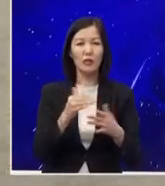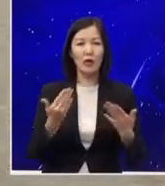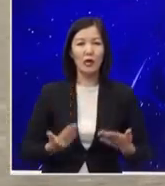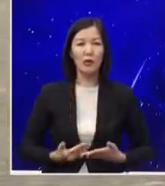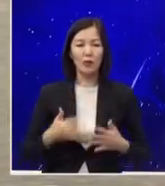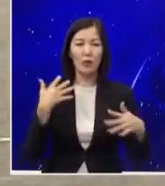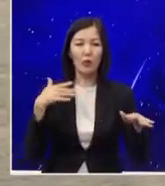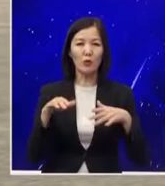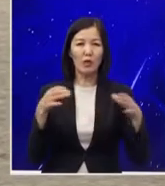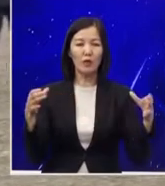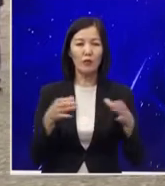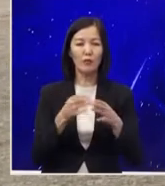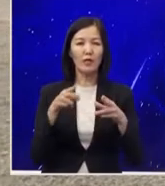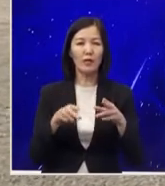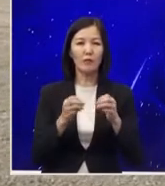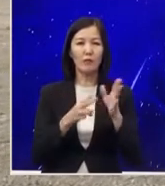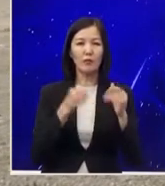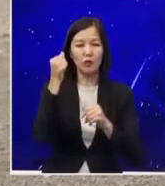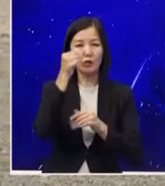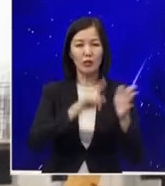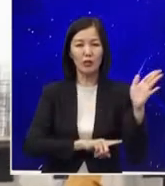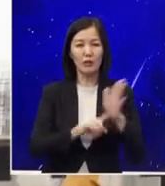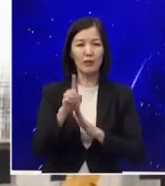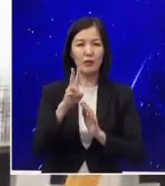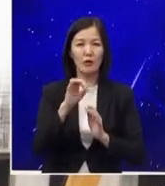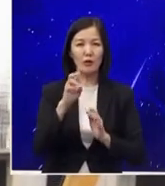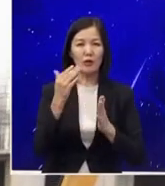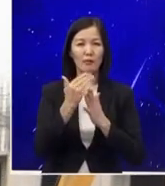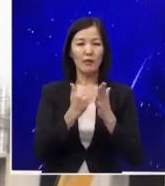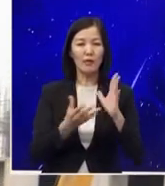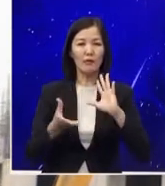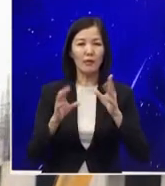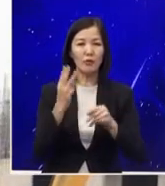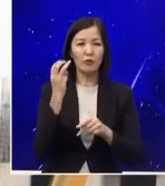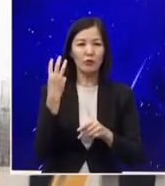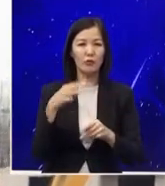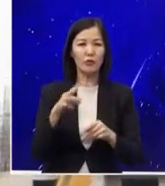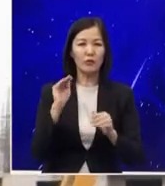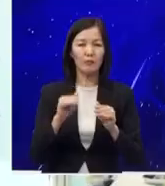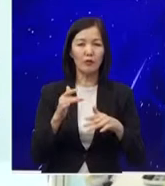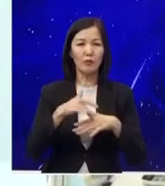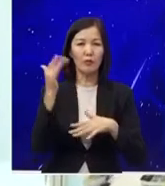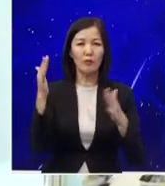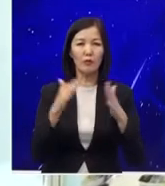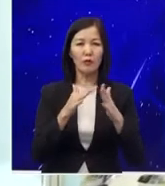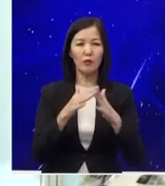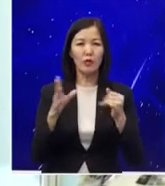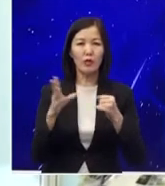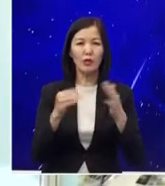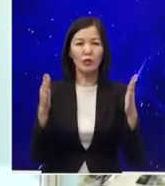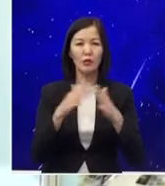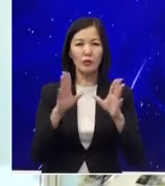мыңы әлеуметтік осал топтар. 2017 жылы нұрлы жер бағдарламасы бойынша 330 мың көпқабатты тұрғын үй мен